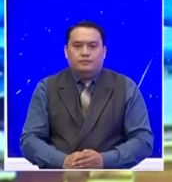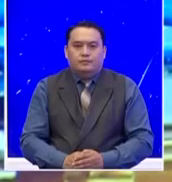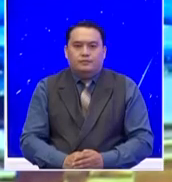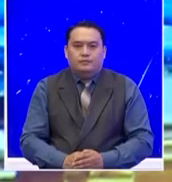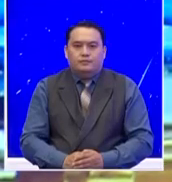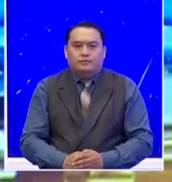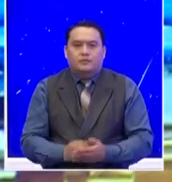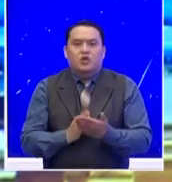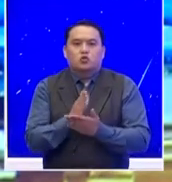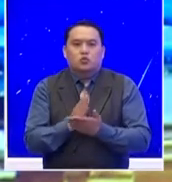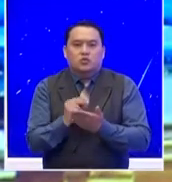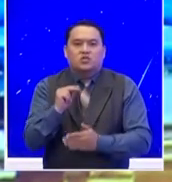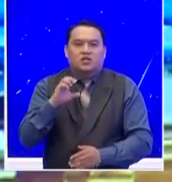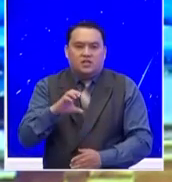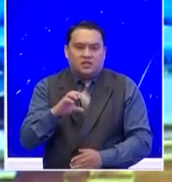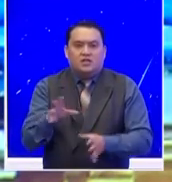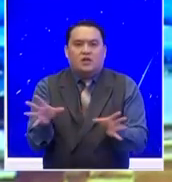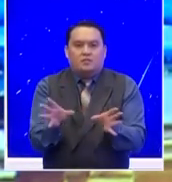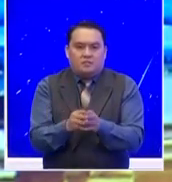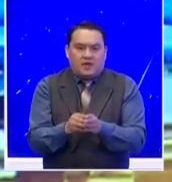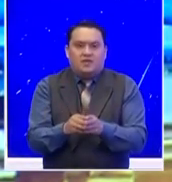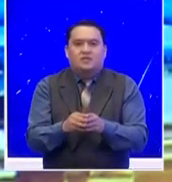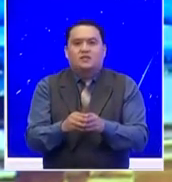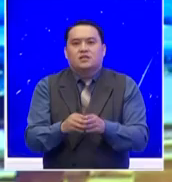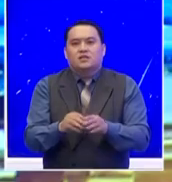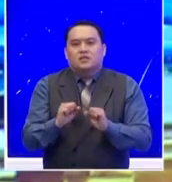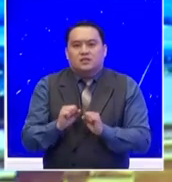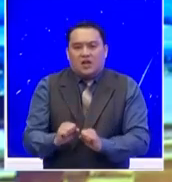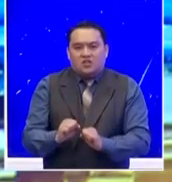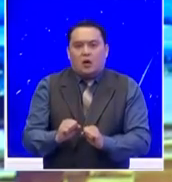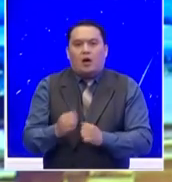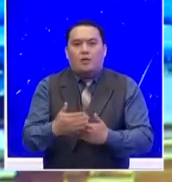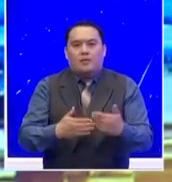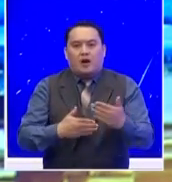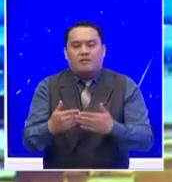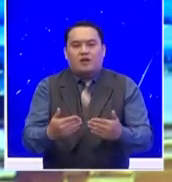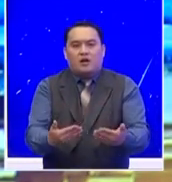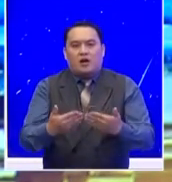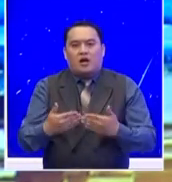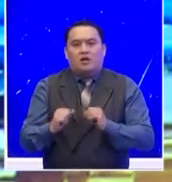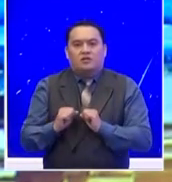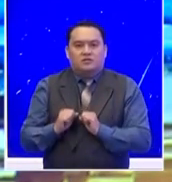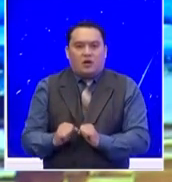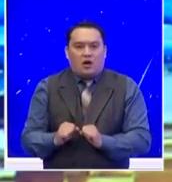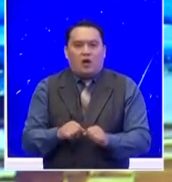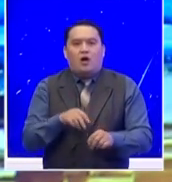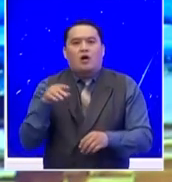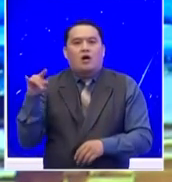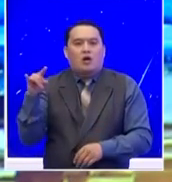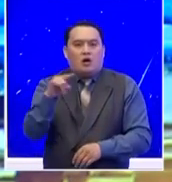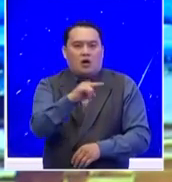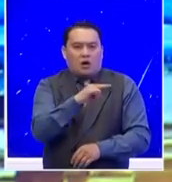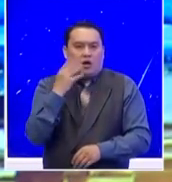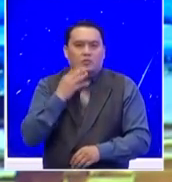Продолжаем выпуск. Служба ЧС совместно с сотрудниками Кассельзащиты в целях профилактики паводков приступили к визуальному облету моренных